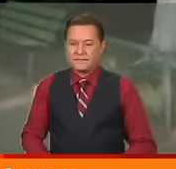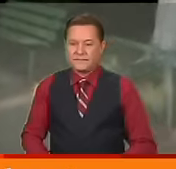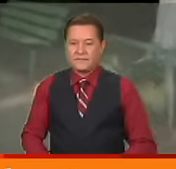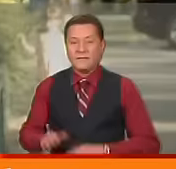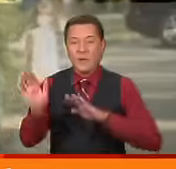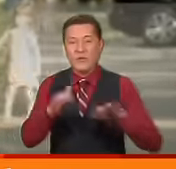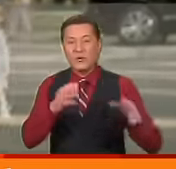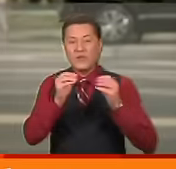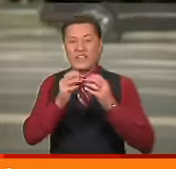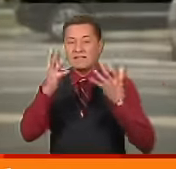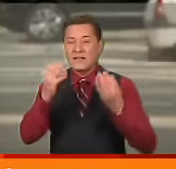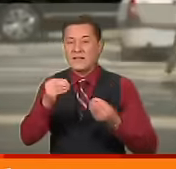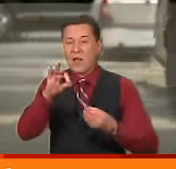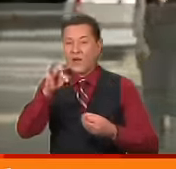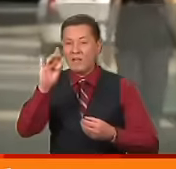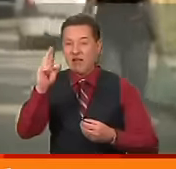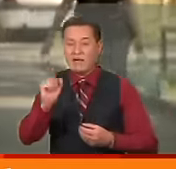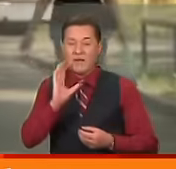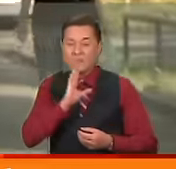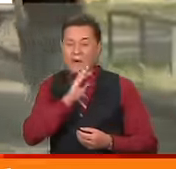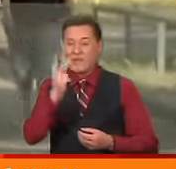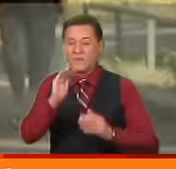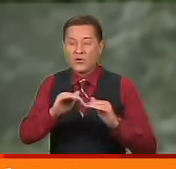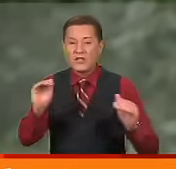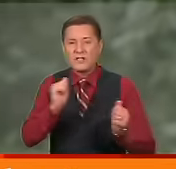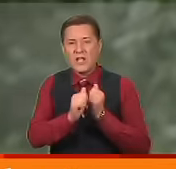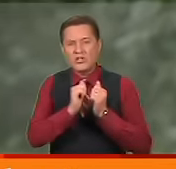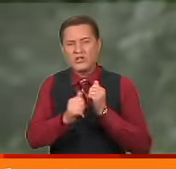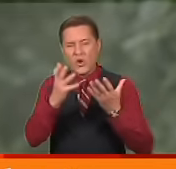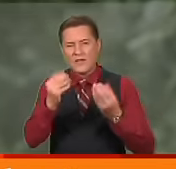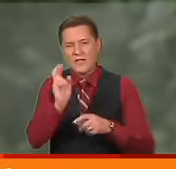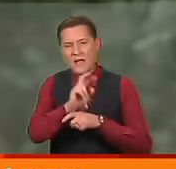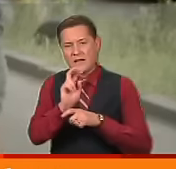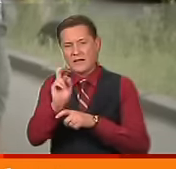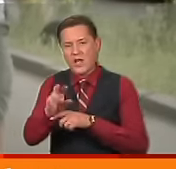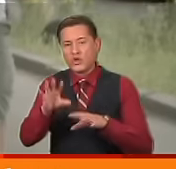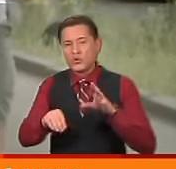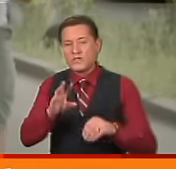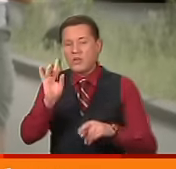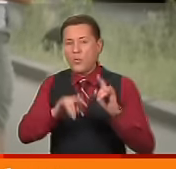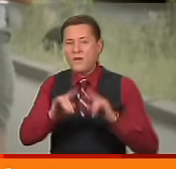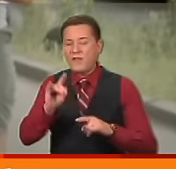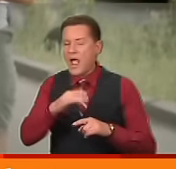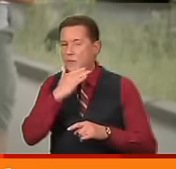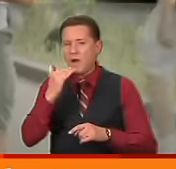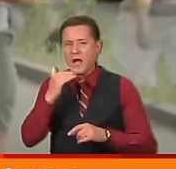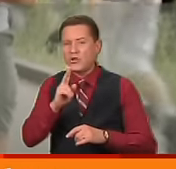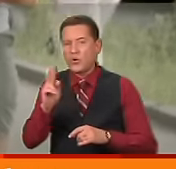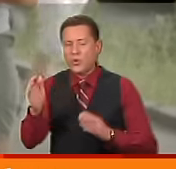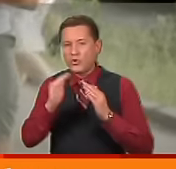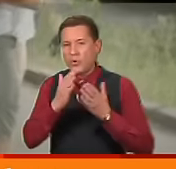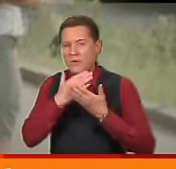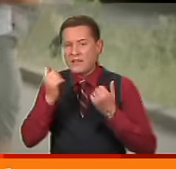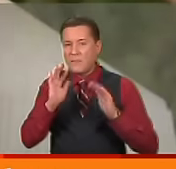Минуло 10 днів. Олена, мама 2 дітей, щодня обходить сусідів, мовляє. Багато кого вдома немає на морях. А